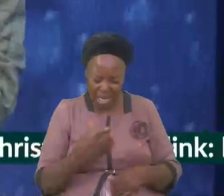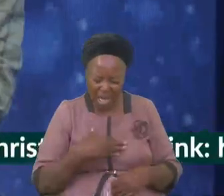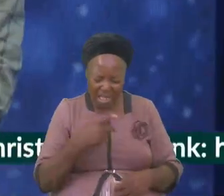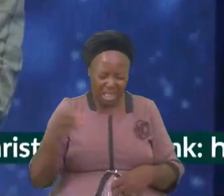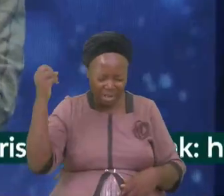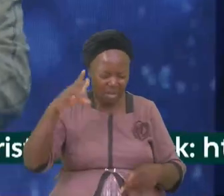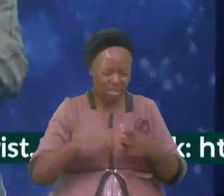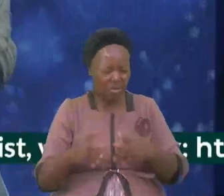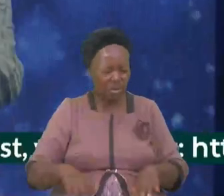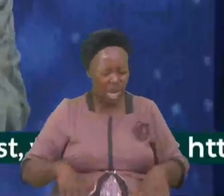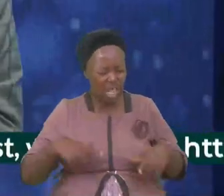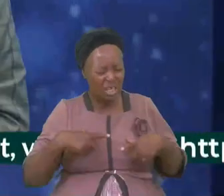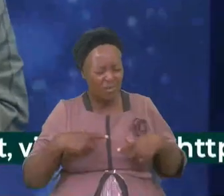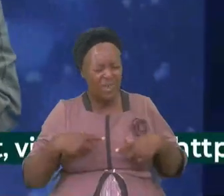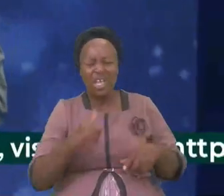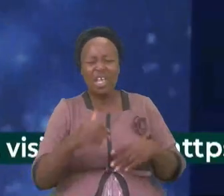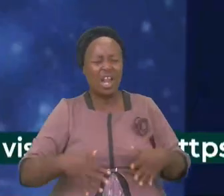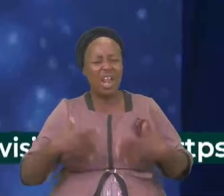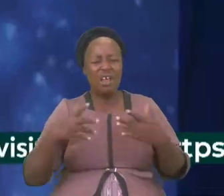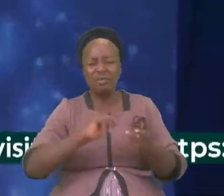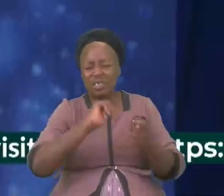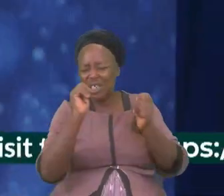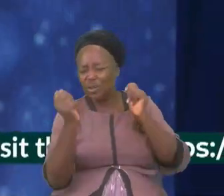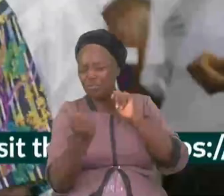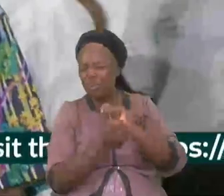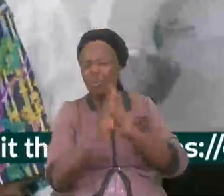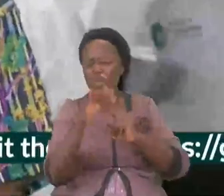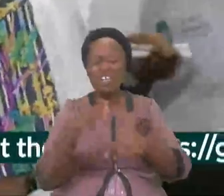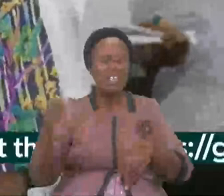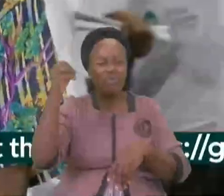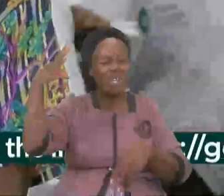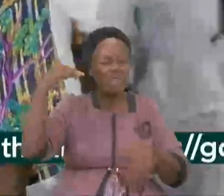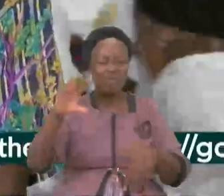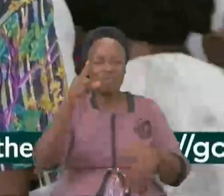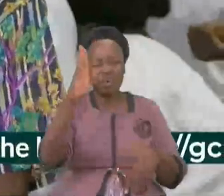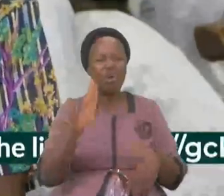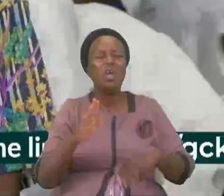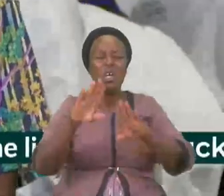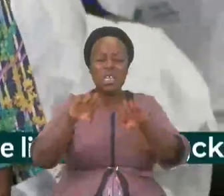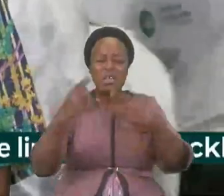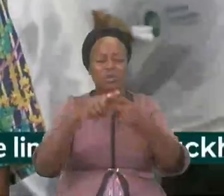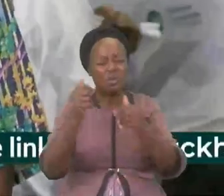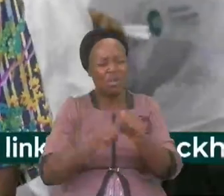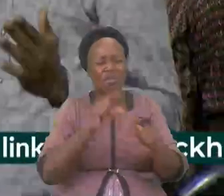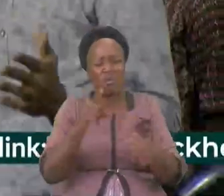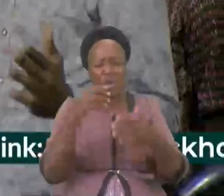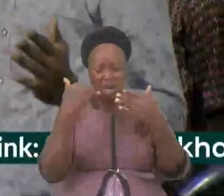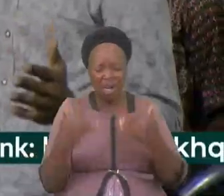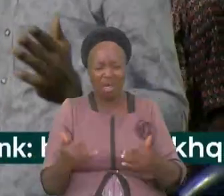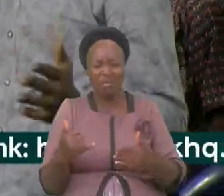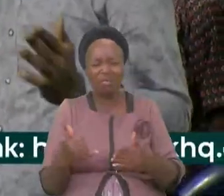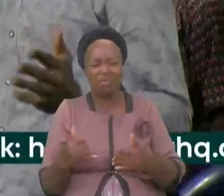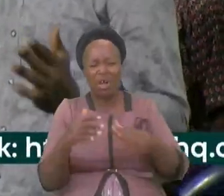la grâce pour mener une vie transformée par la grâce de Dieu. Accorde à chacun